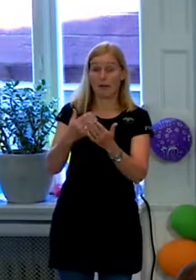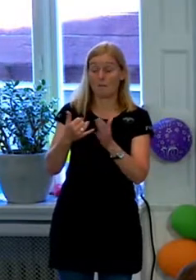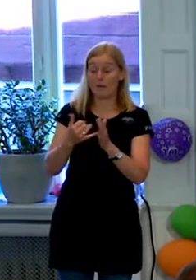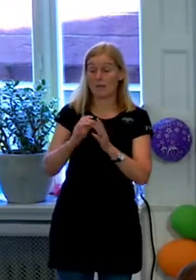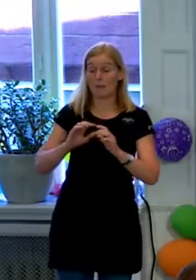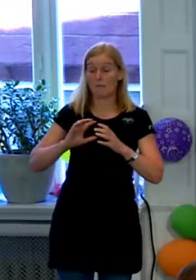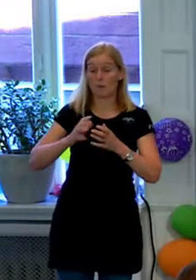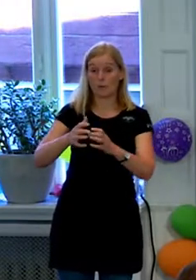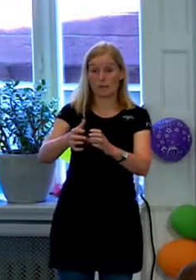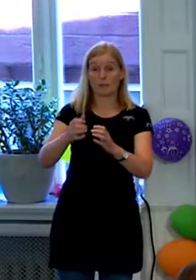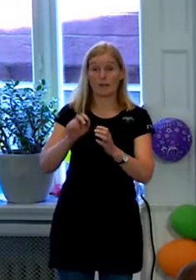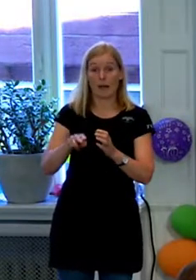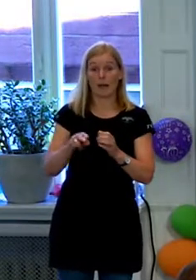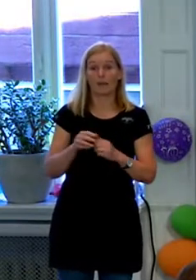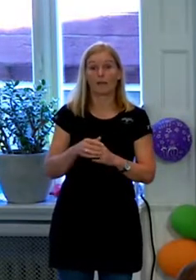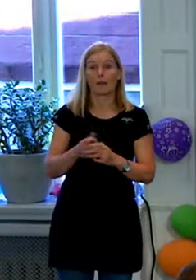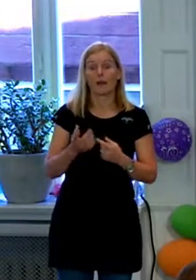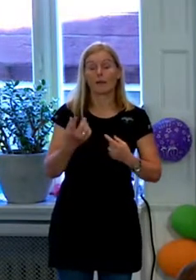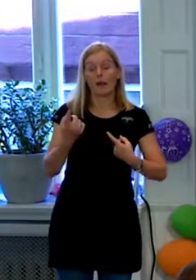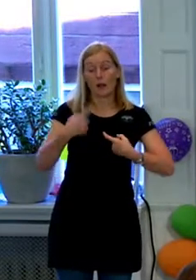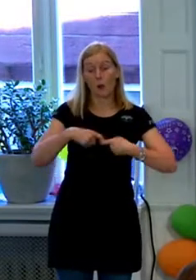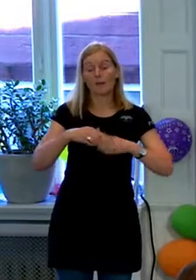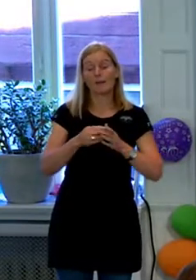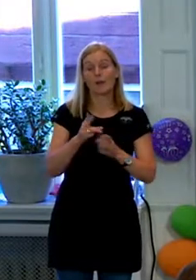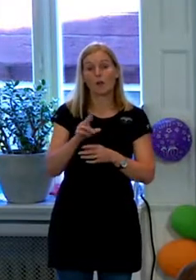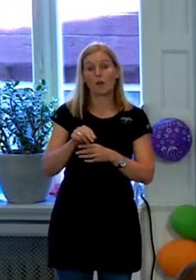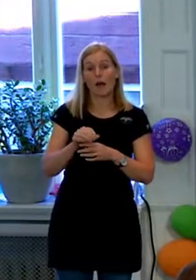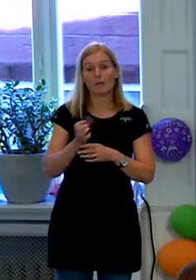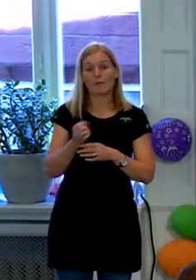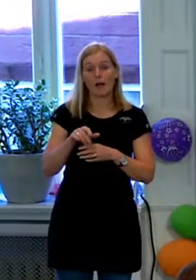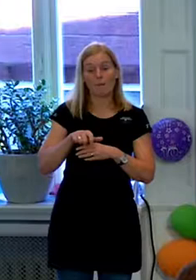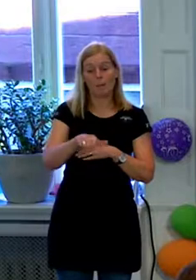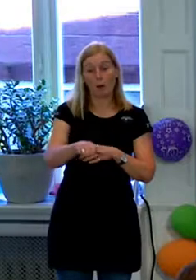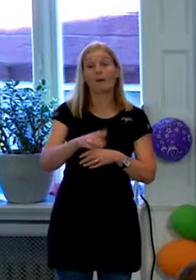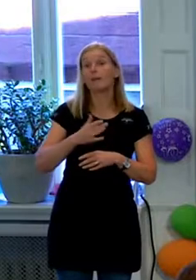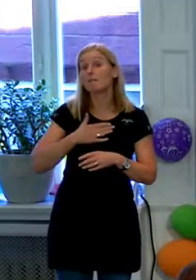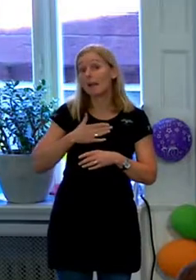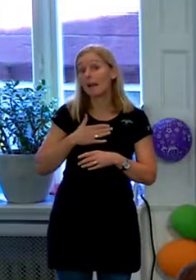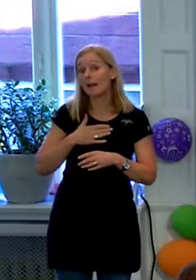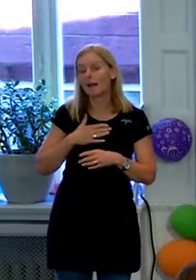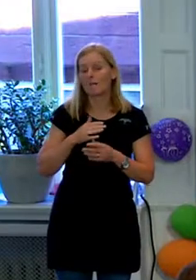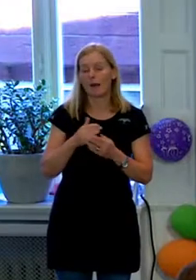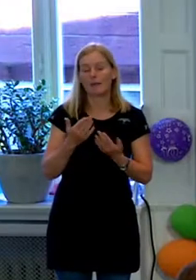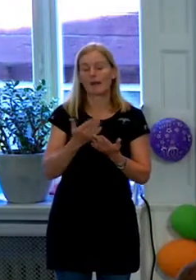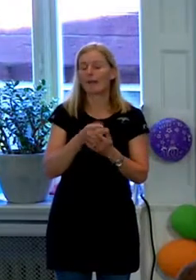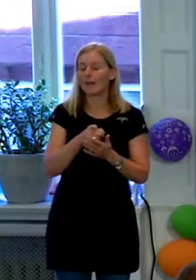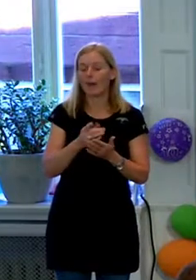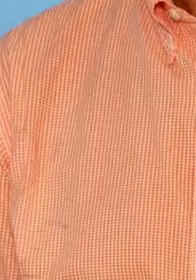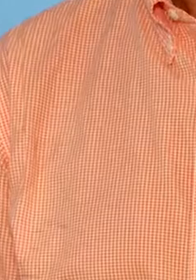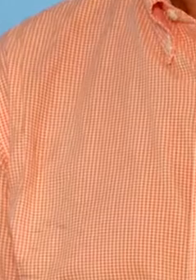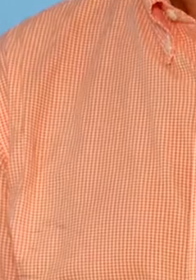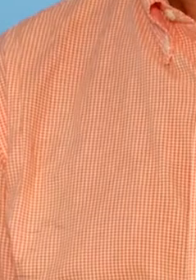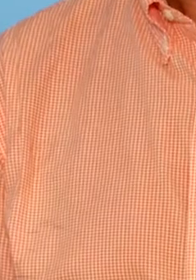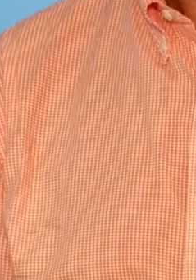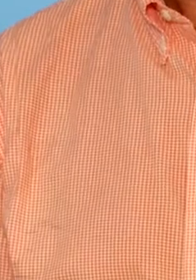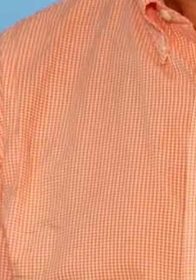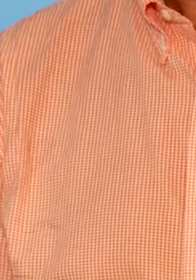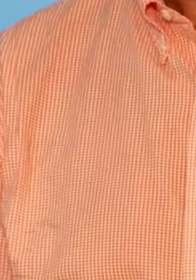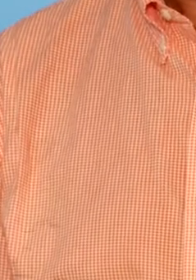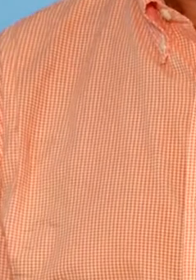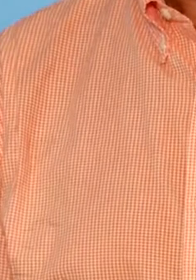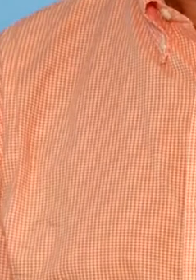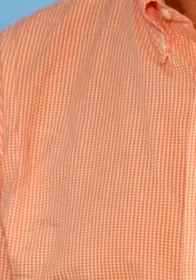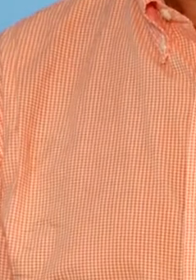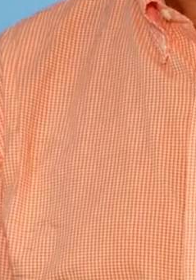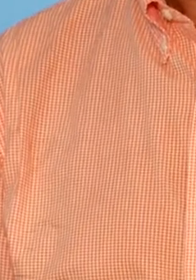när det gäller koppling till nya stambanor som vi gärna skulle vilja vara egentligen, vilket inte har hindrat oss att under väldigt